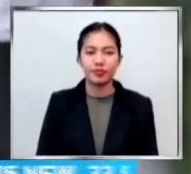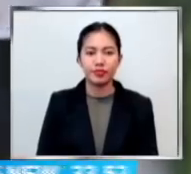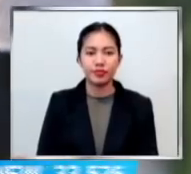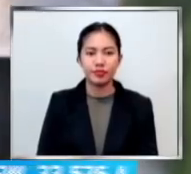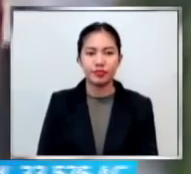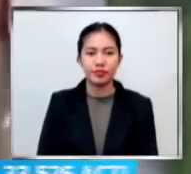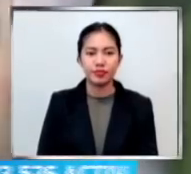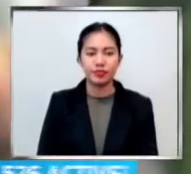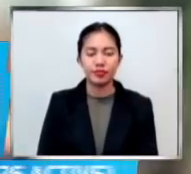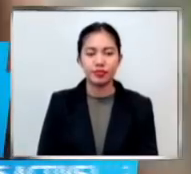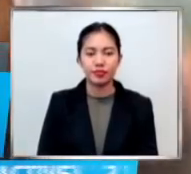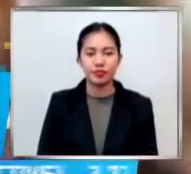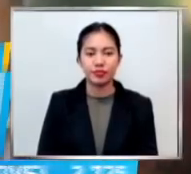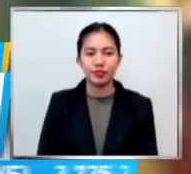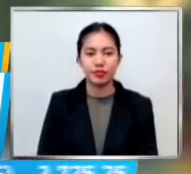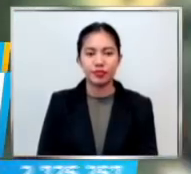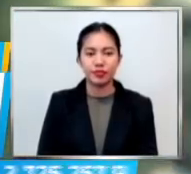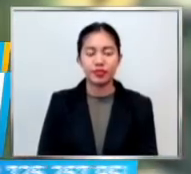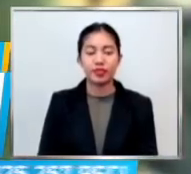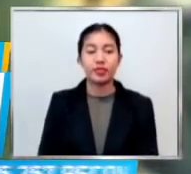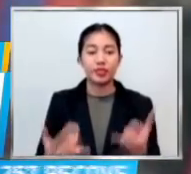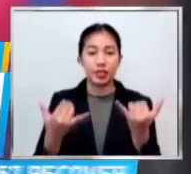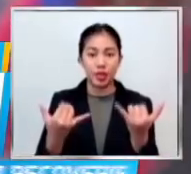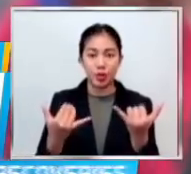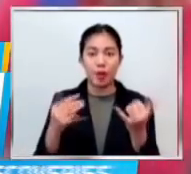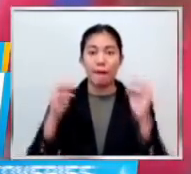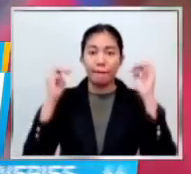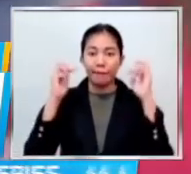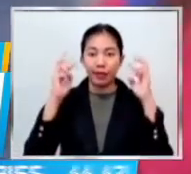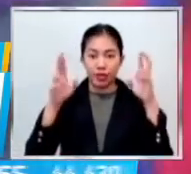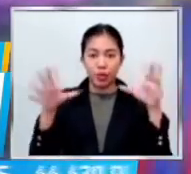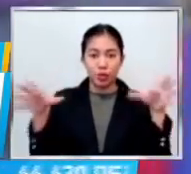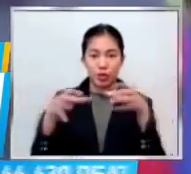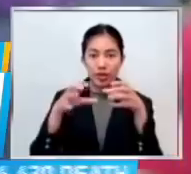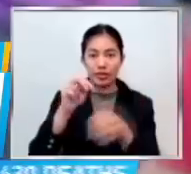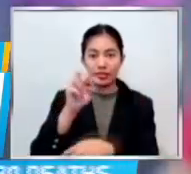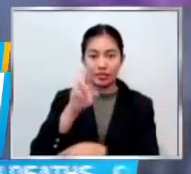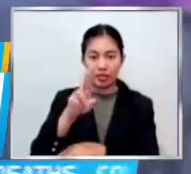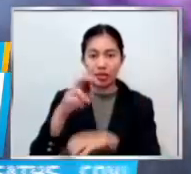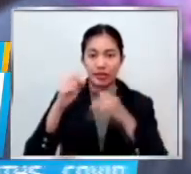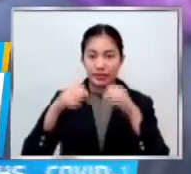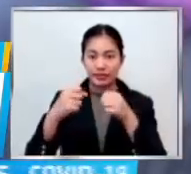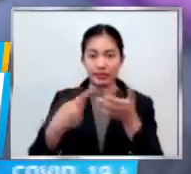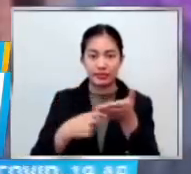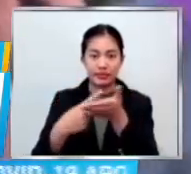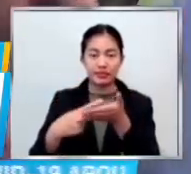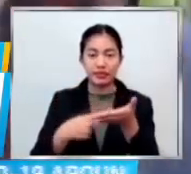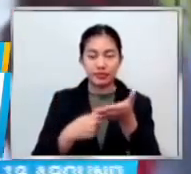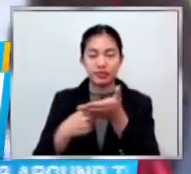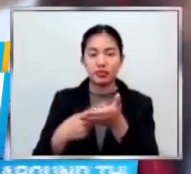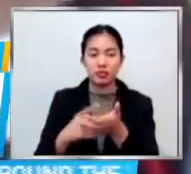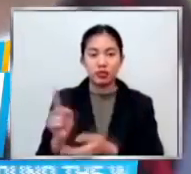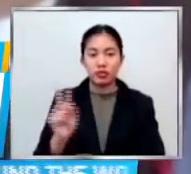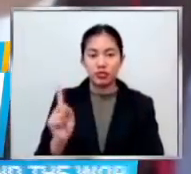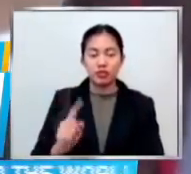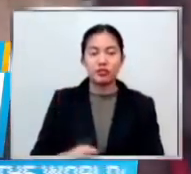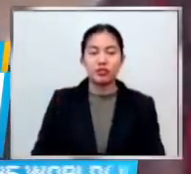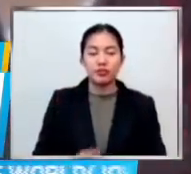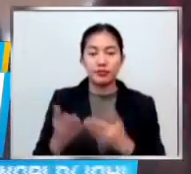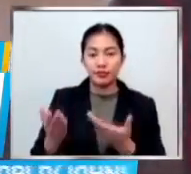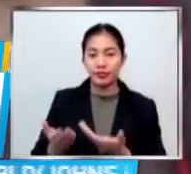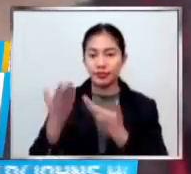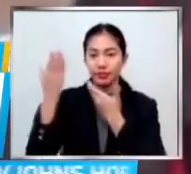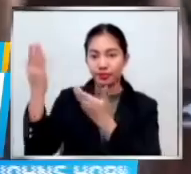ang napagkasundoan daw ng mga Metro Manila Mayor kagabi ay ayon kay MMDA Chairman Benher Abalos ay irekomenda sa IATF